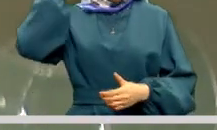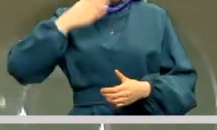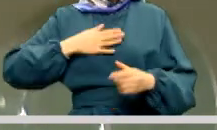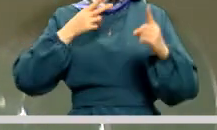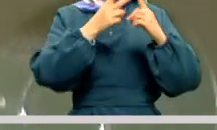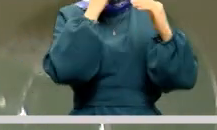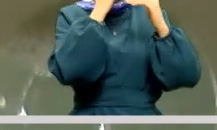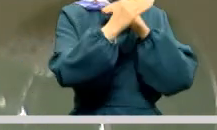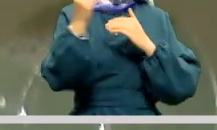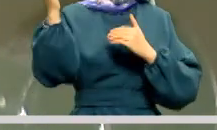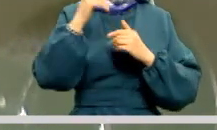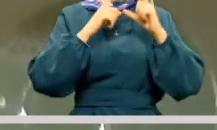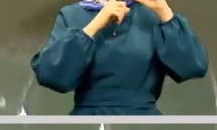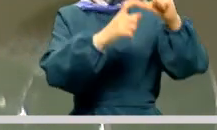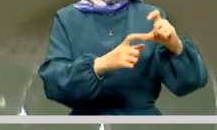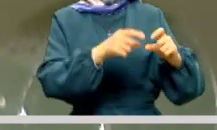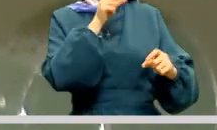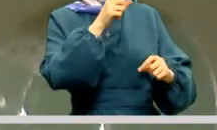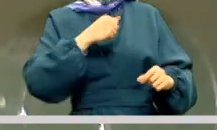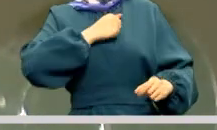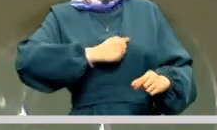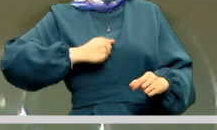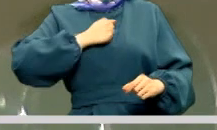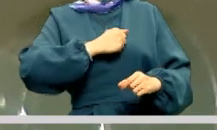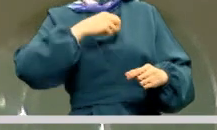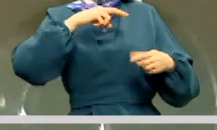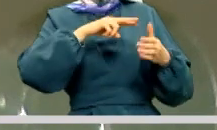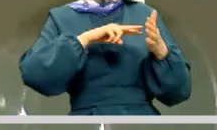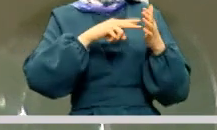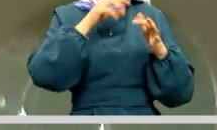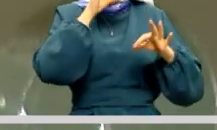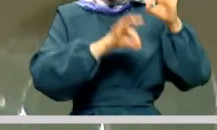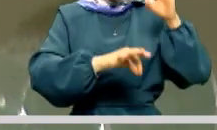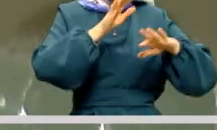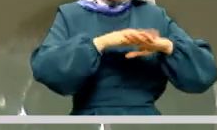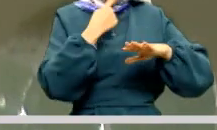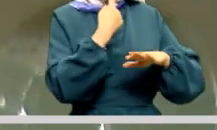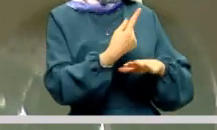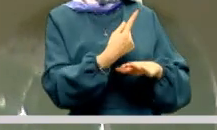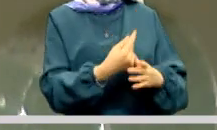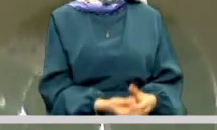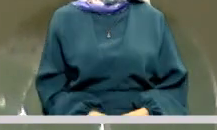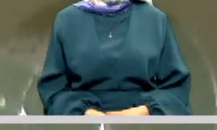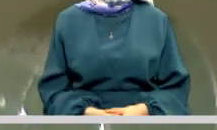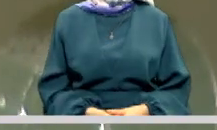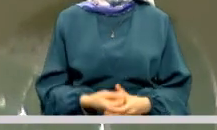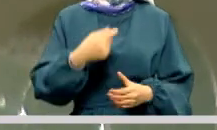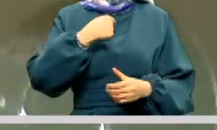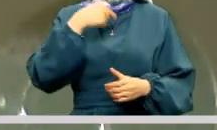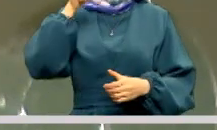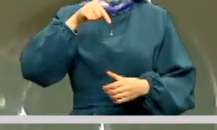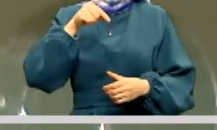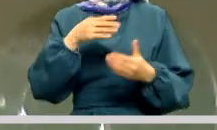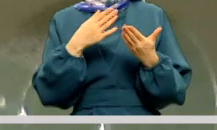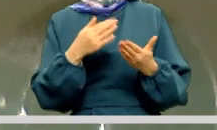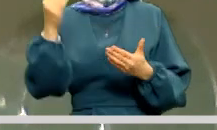gelip sorduğunda yanlış hatırlamıyorsam ona öfkeni kontrol et gibi bir şey söylüyor değil mi Hocam inanın Mesela bana şimdi böyle bir